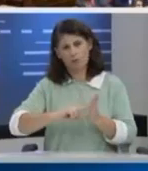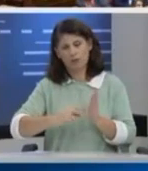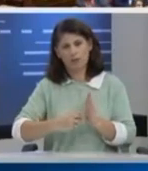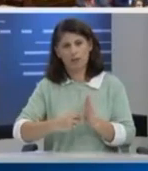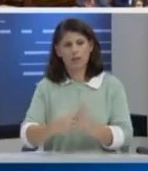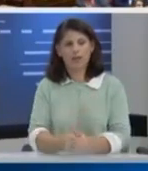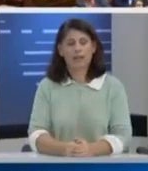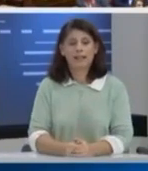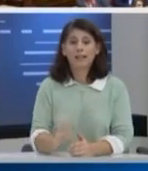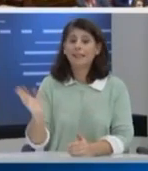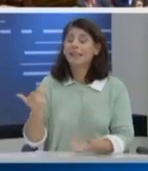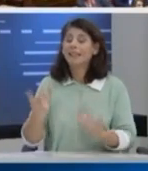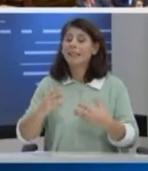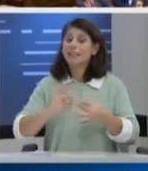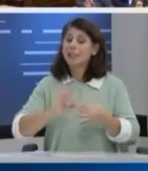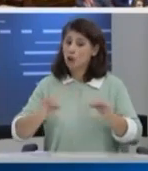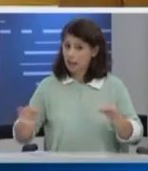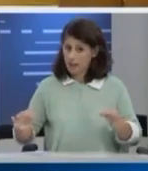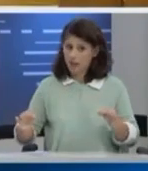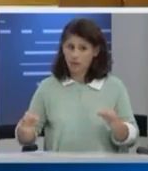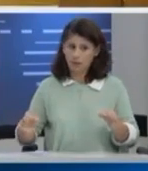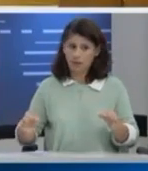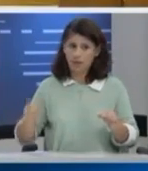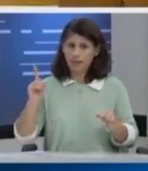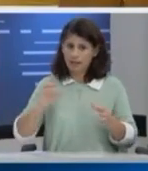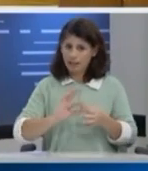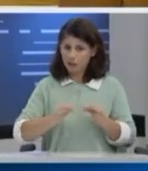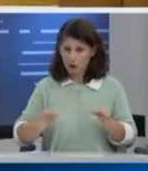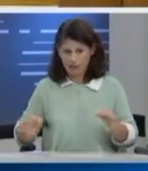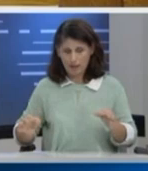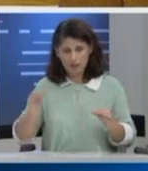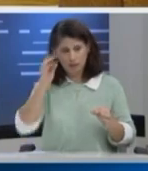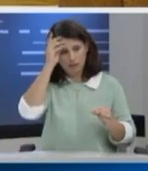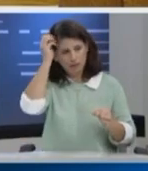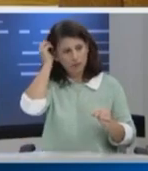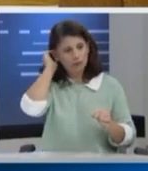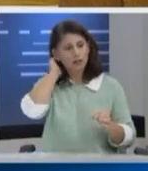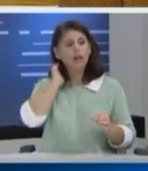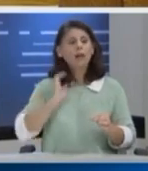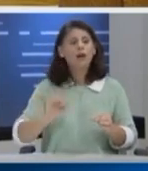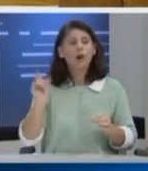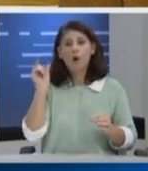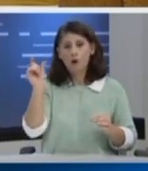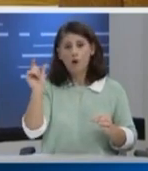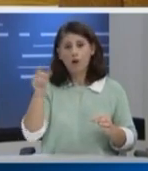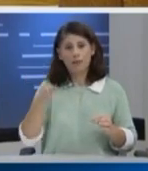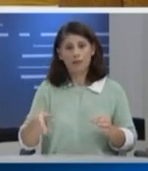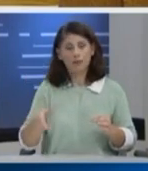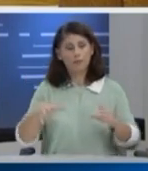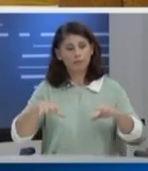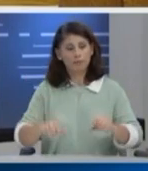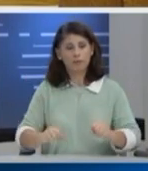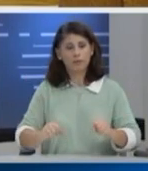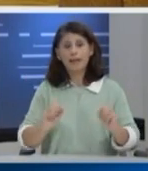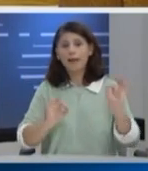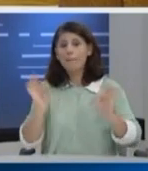προσεκτικός. Γιατί ιστορικά, προσέξτε, ιστορικά ο όρος αυτός έχει